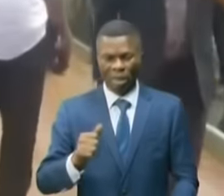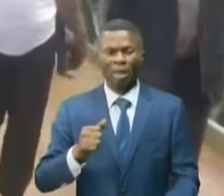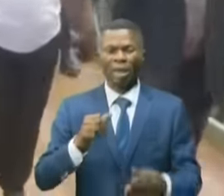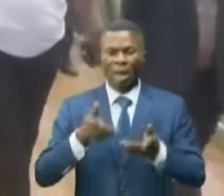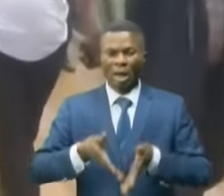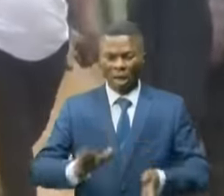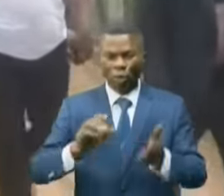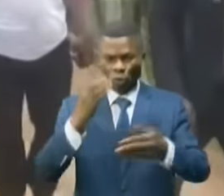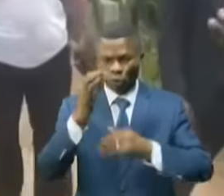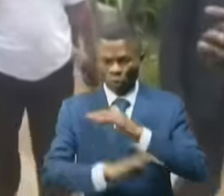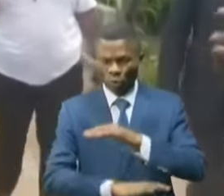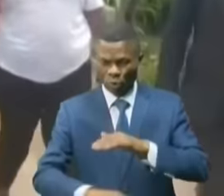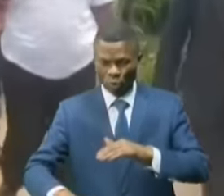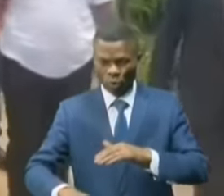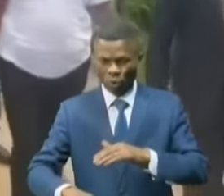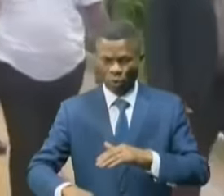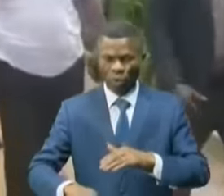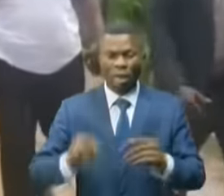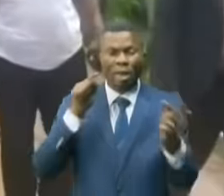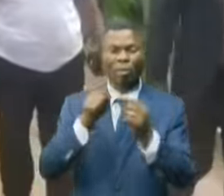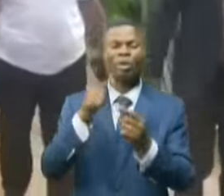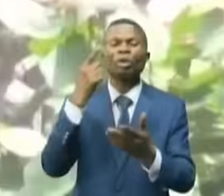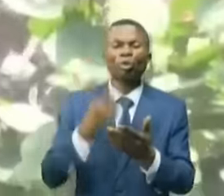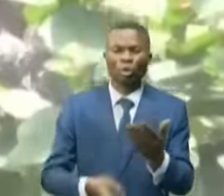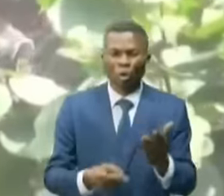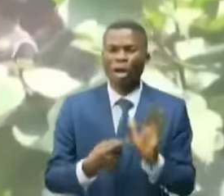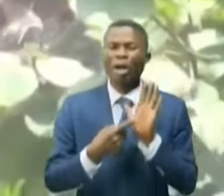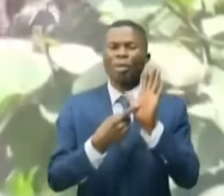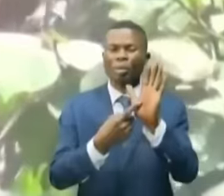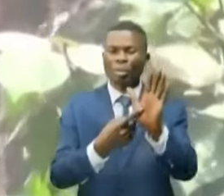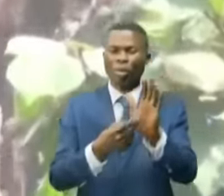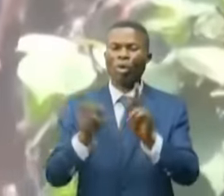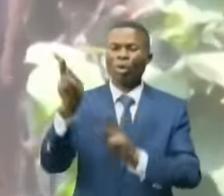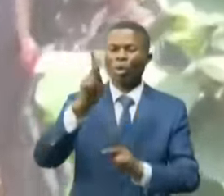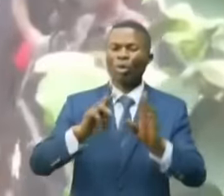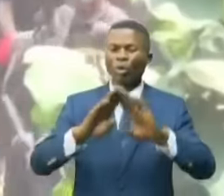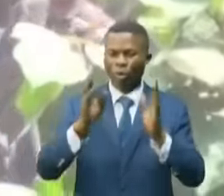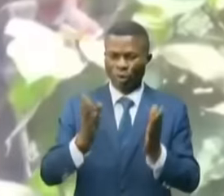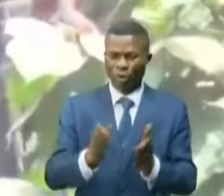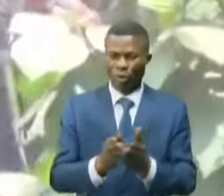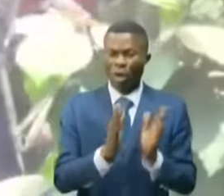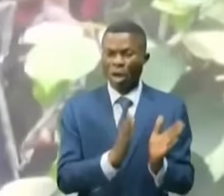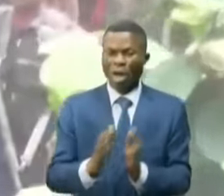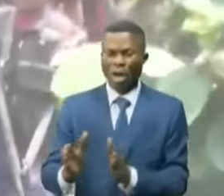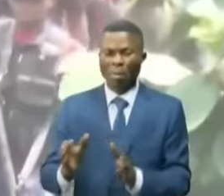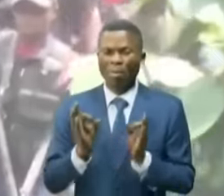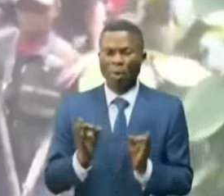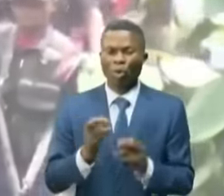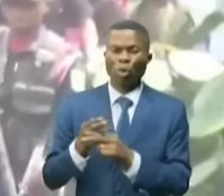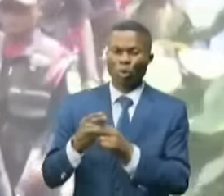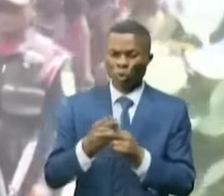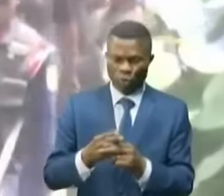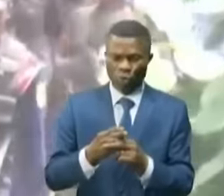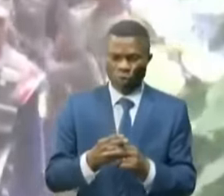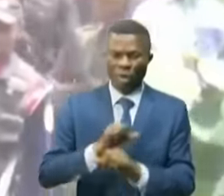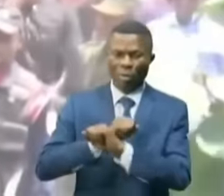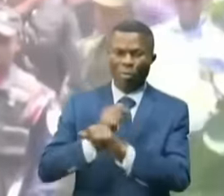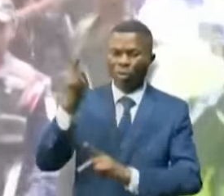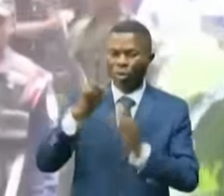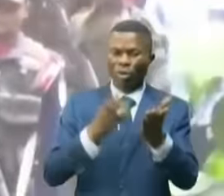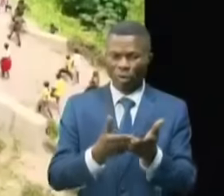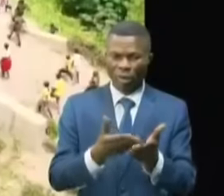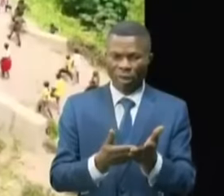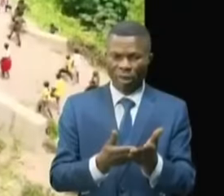axe, Businga. Objectif, présenter à la population les nouvelles dispositions sécuritaires mises en place pour